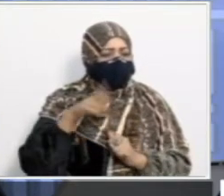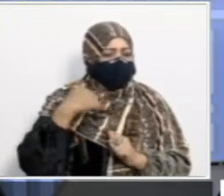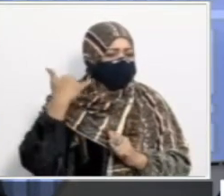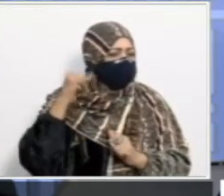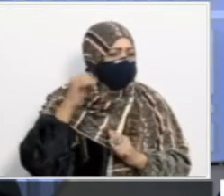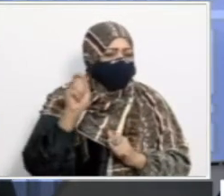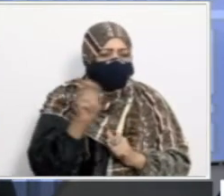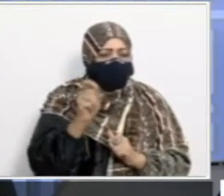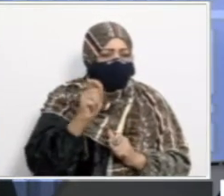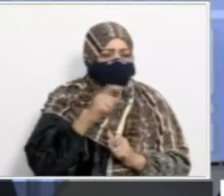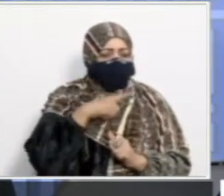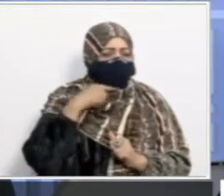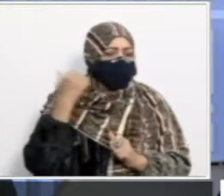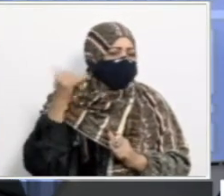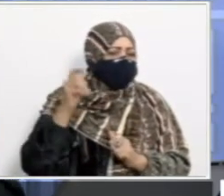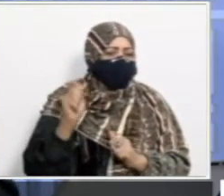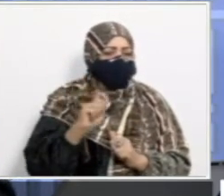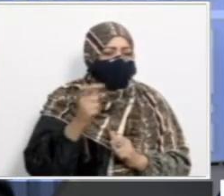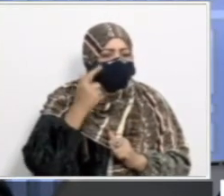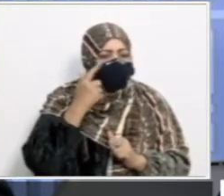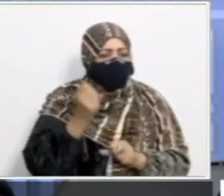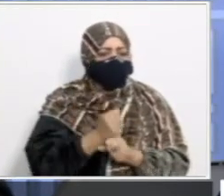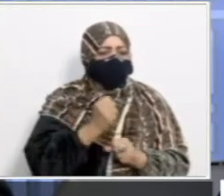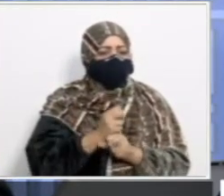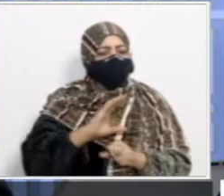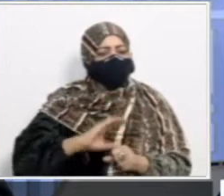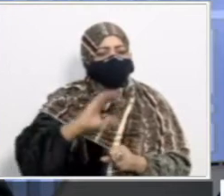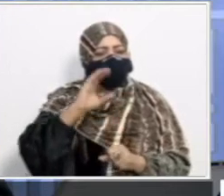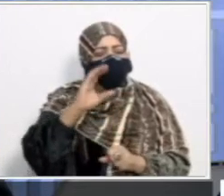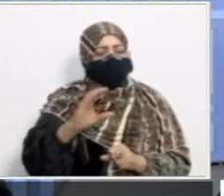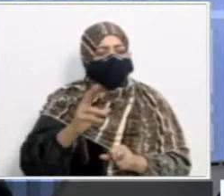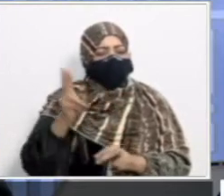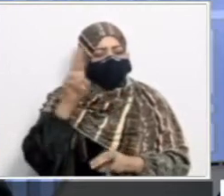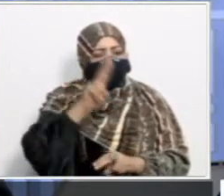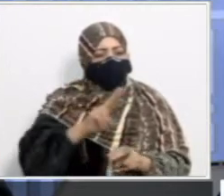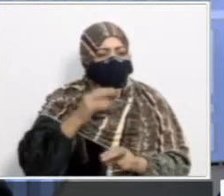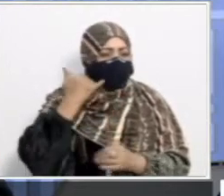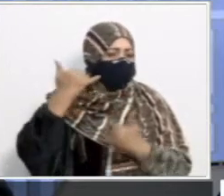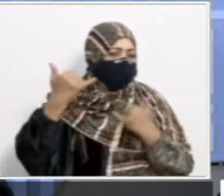على الأخت نأخذ اتصال. الأخت نجمة من جدابية.